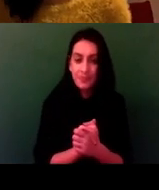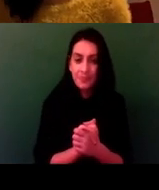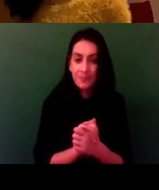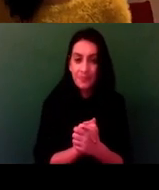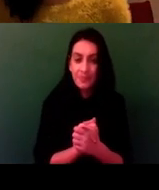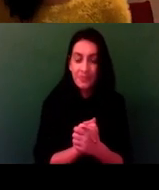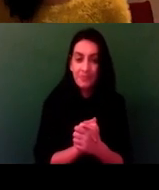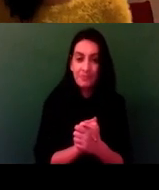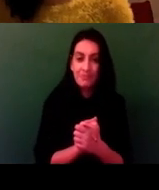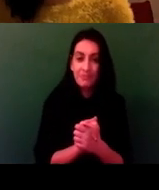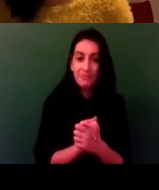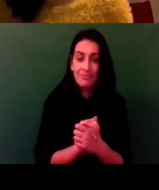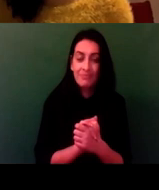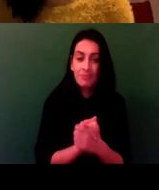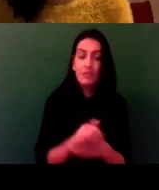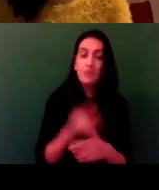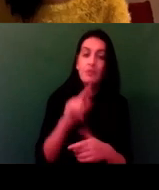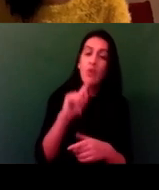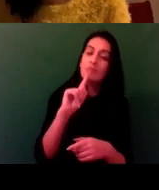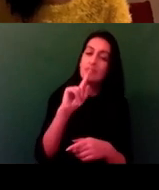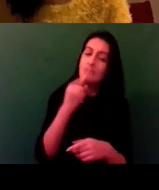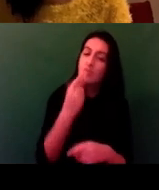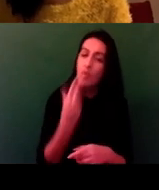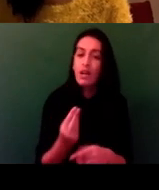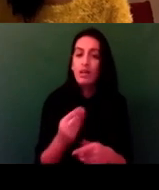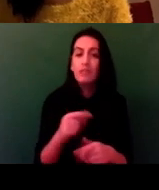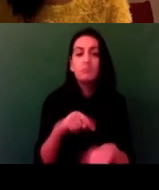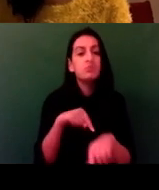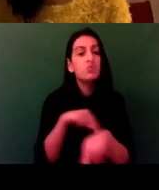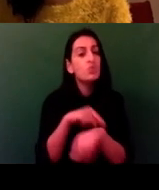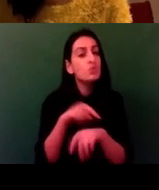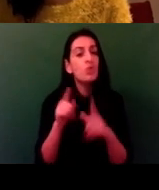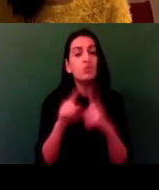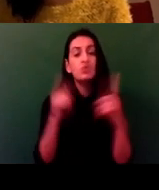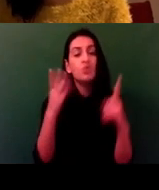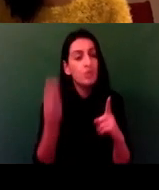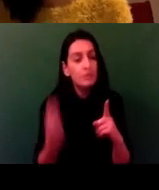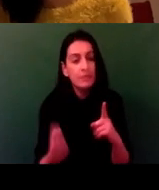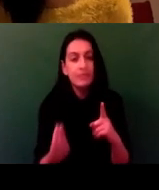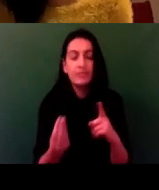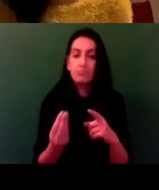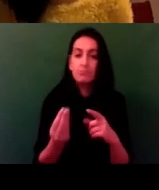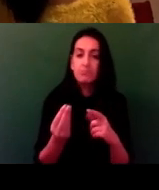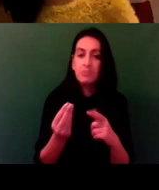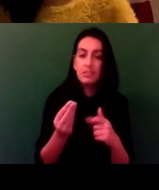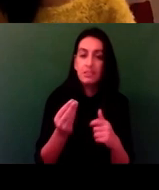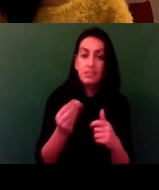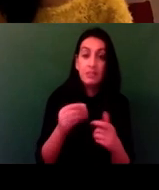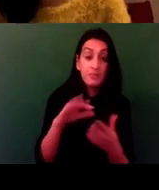da, çatışmalar yaratsa da, bu iletişim kurmanız gereken kişi sayısını 10'la 100'de çarpsa